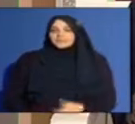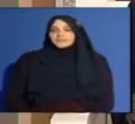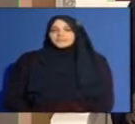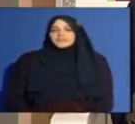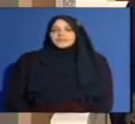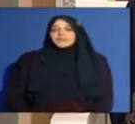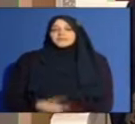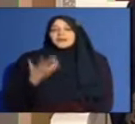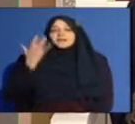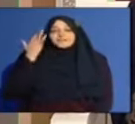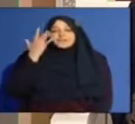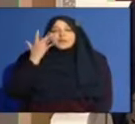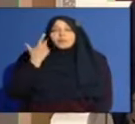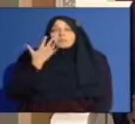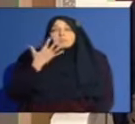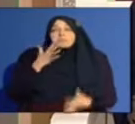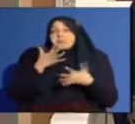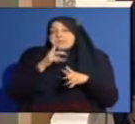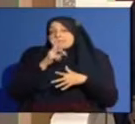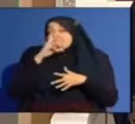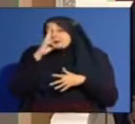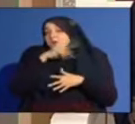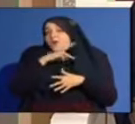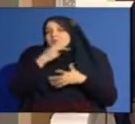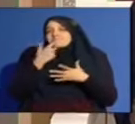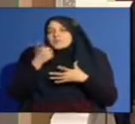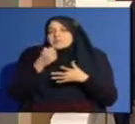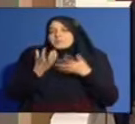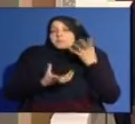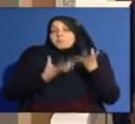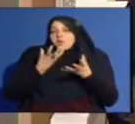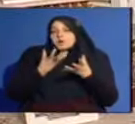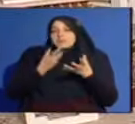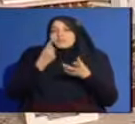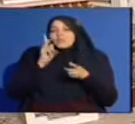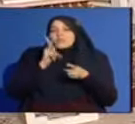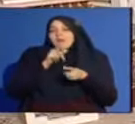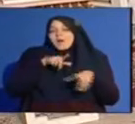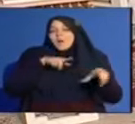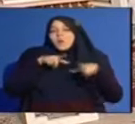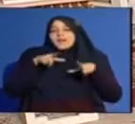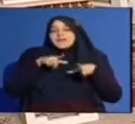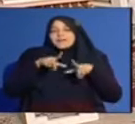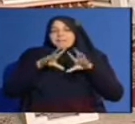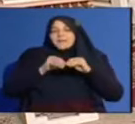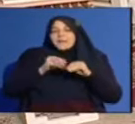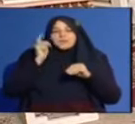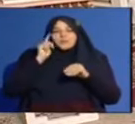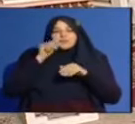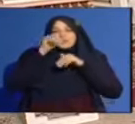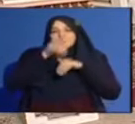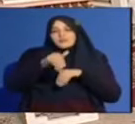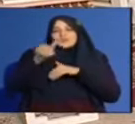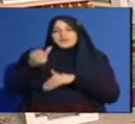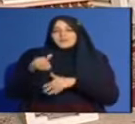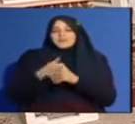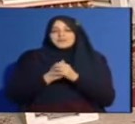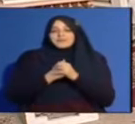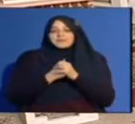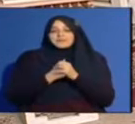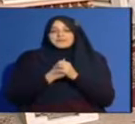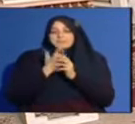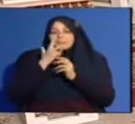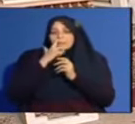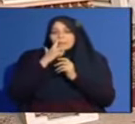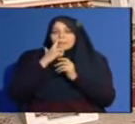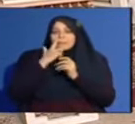الجثث يعني الموتى المسلمين هناك. دكتور سعيد تفضل. زكية من فرنسا نتمنى أن تكوني في الاستماع، تفضل